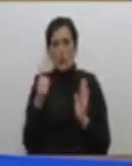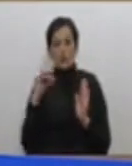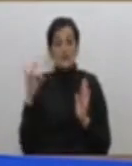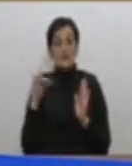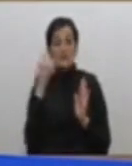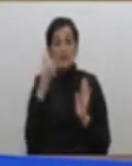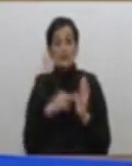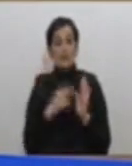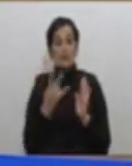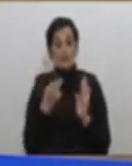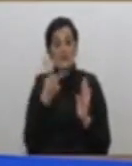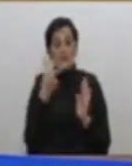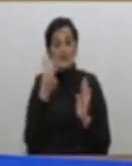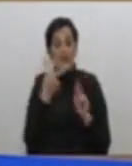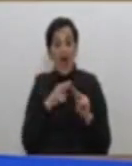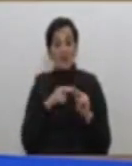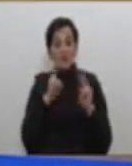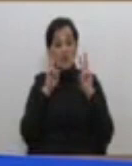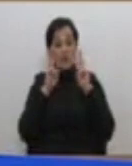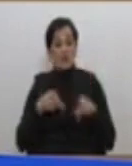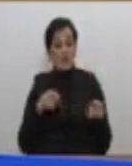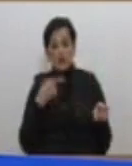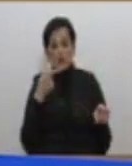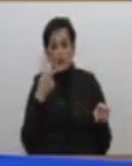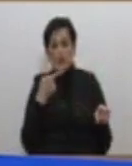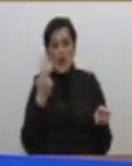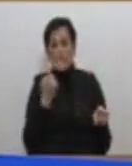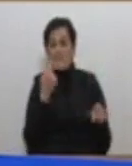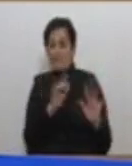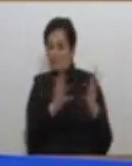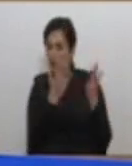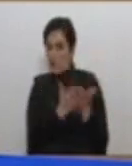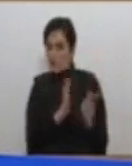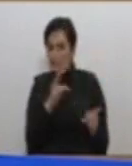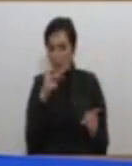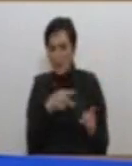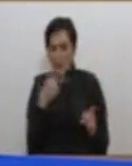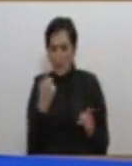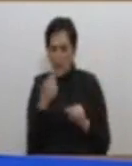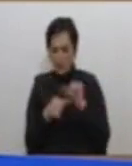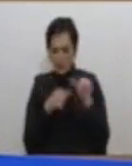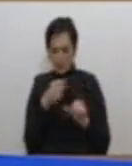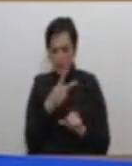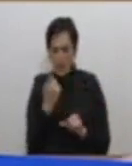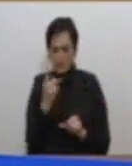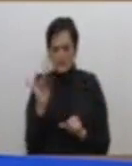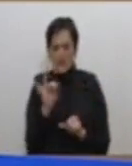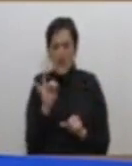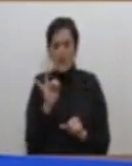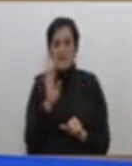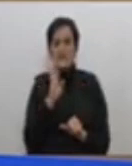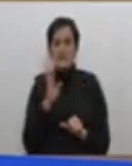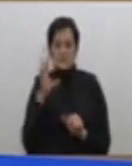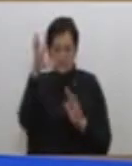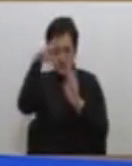უნდა ვთქვა და ეს უვიცობაზე რომ ვთქვი, უნდა ვთქვა, რომ ეს არ იყო პირველი შემთხვევა 2021 წლის 21 იანვარს სტრასბურგის